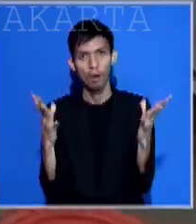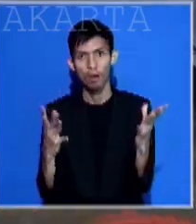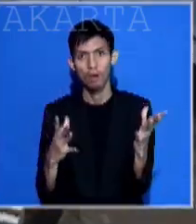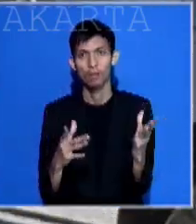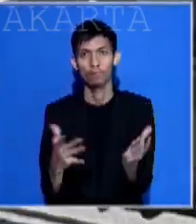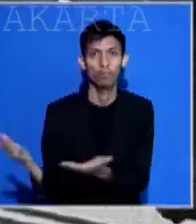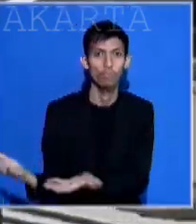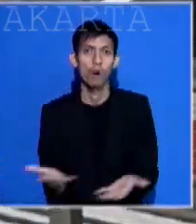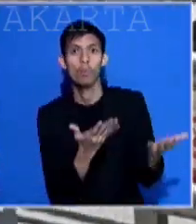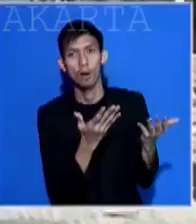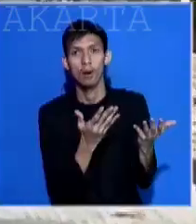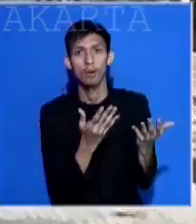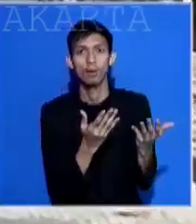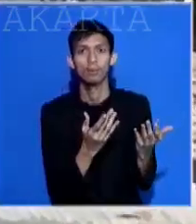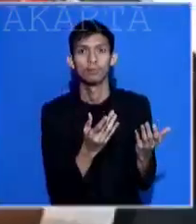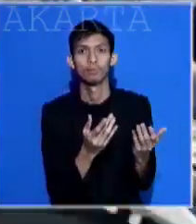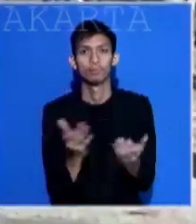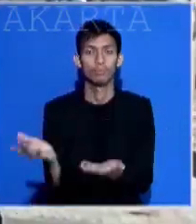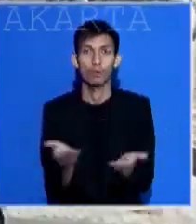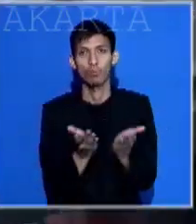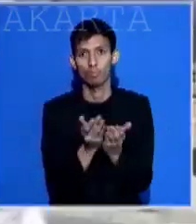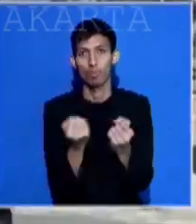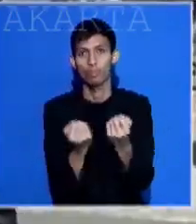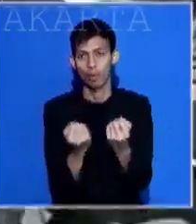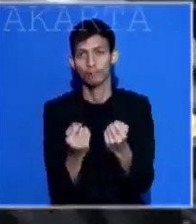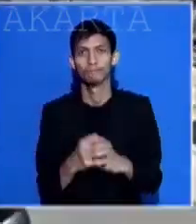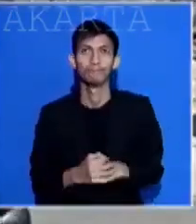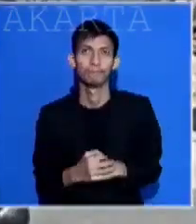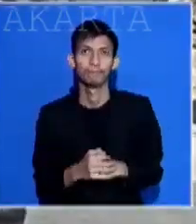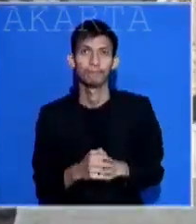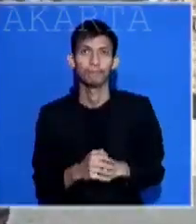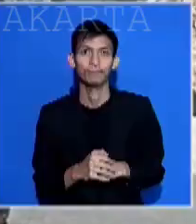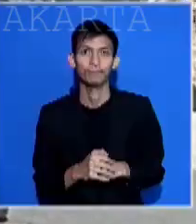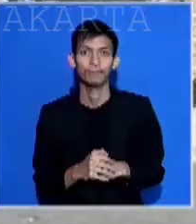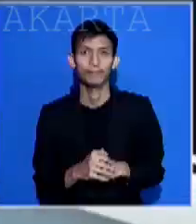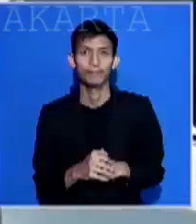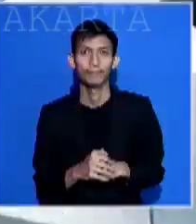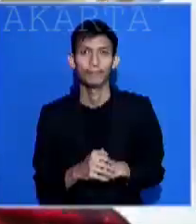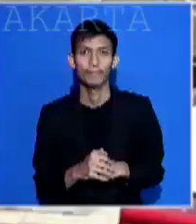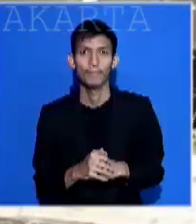dengan menggunakan mobil derek. Demikian Jatmiko Hadi, TVRI Yogyakarta, melaporkan dari Kulon Progo.